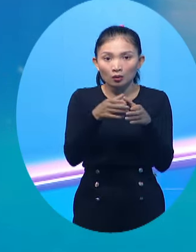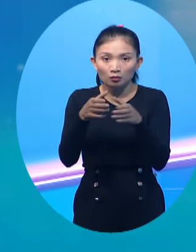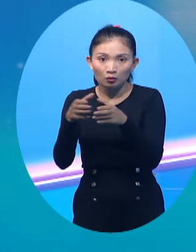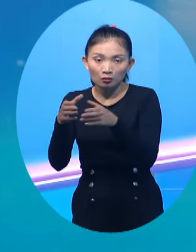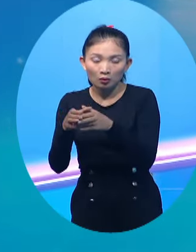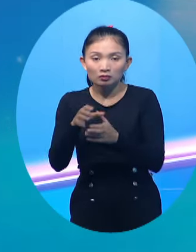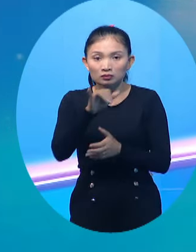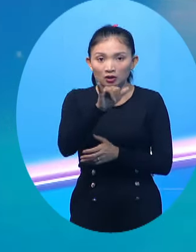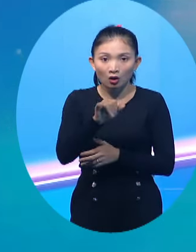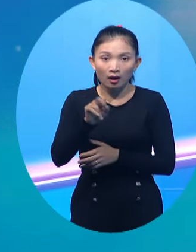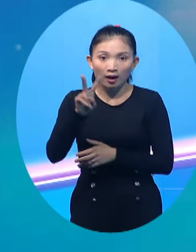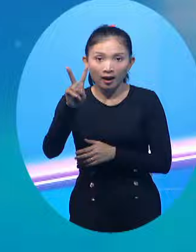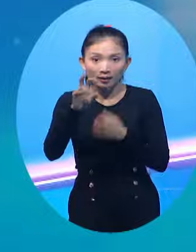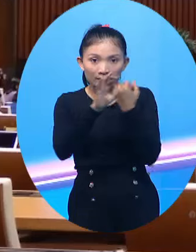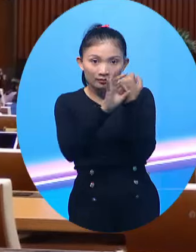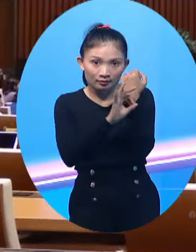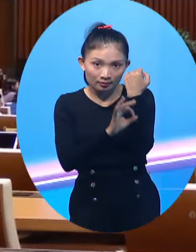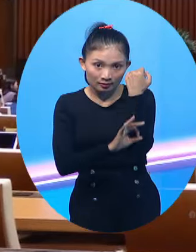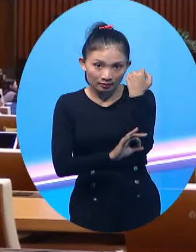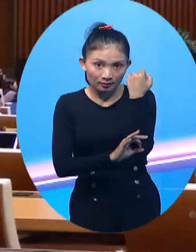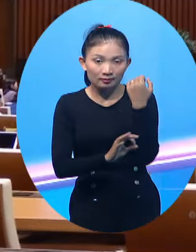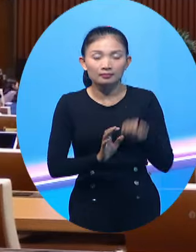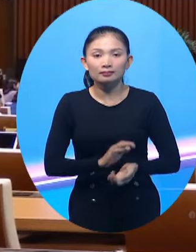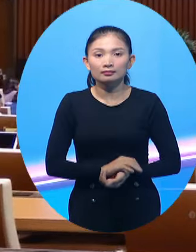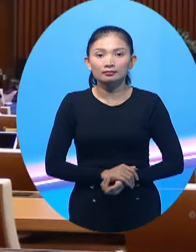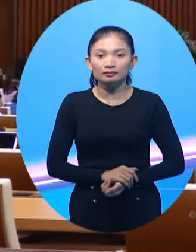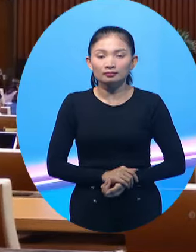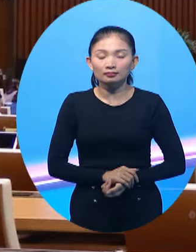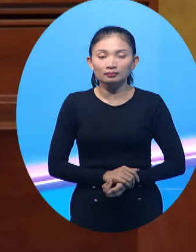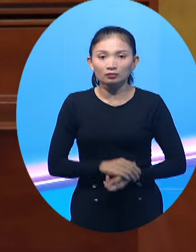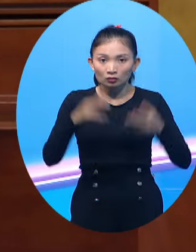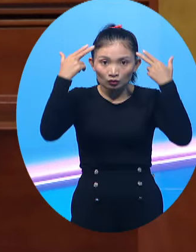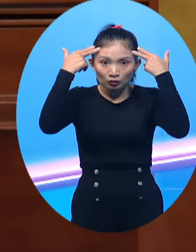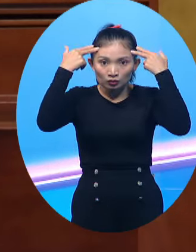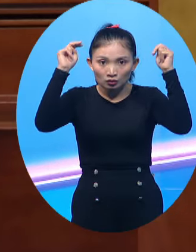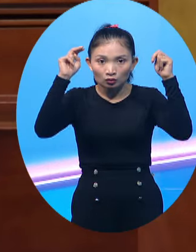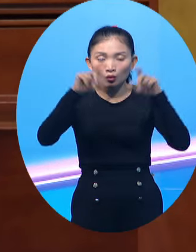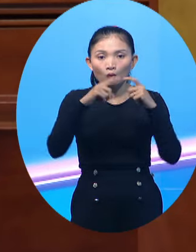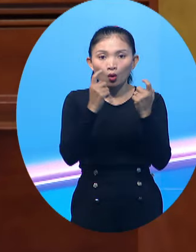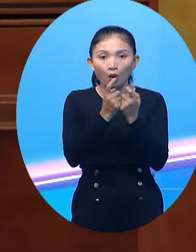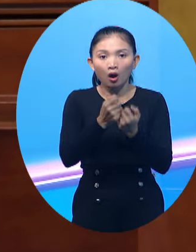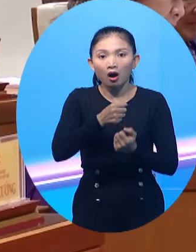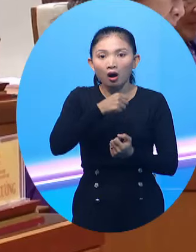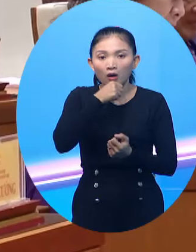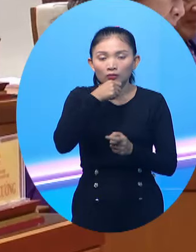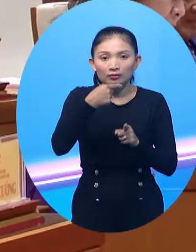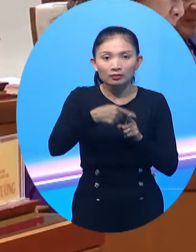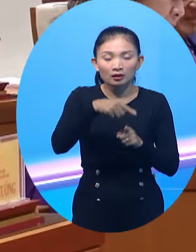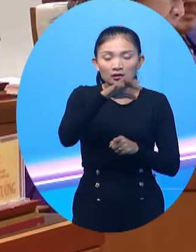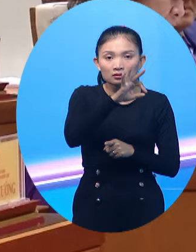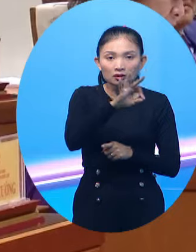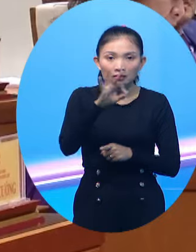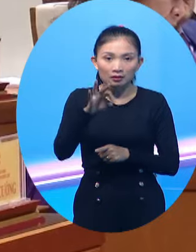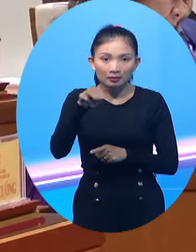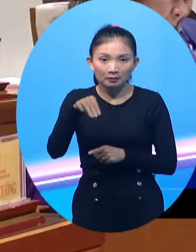tại các tỉnh thành phủ chủ tịch quốc hội tr thanh cho đâ là lần đầu tiên trong nhiệm kỳ Quốc Hội khóa